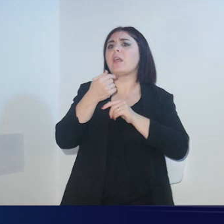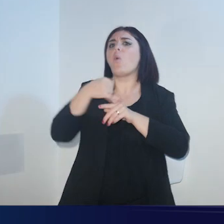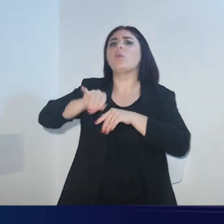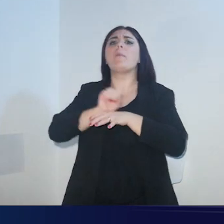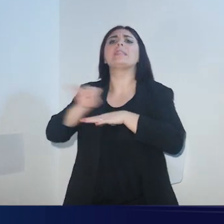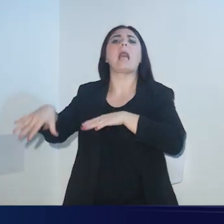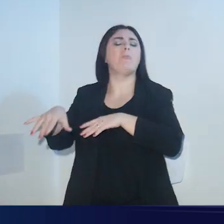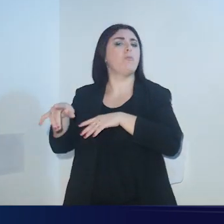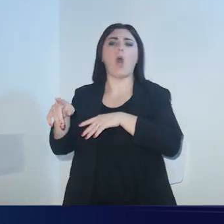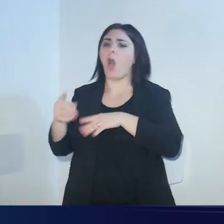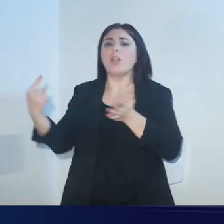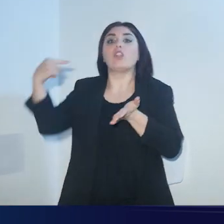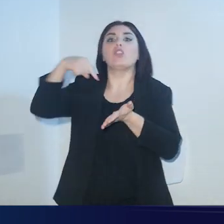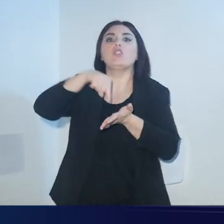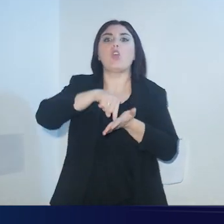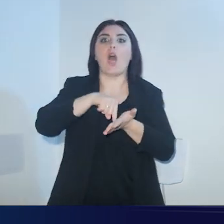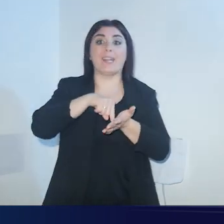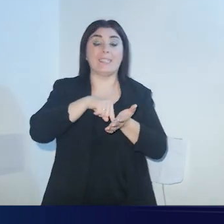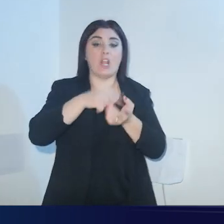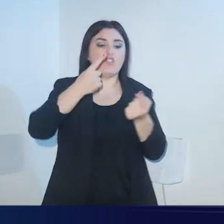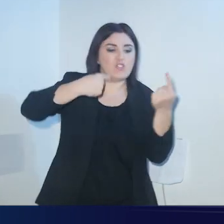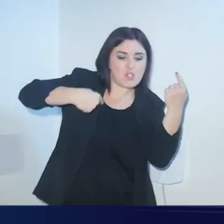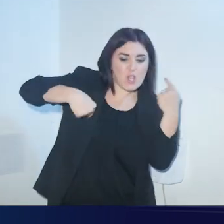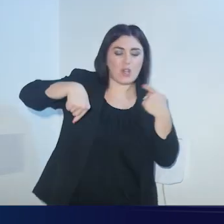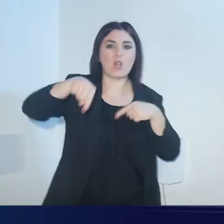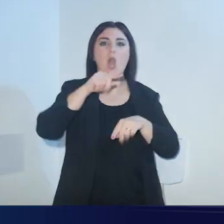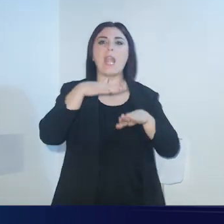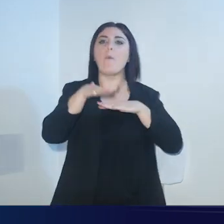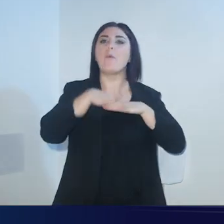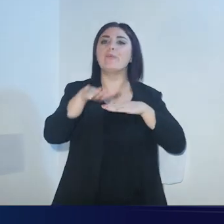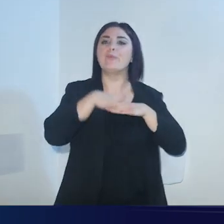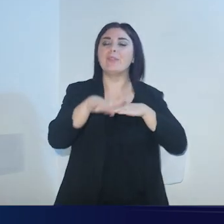quindi restituirgli in un'ottica di economia circolare